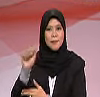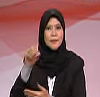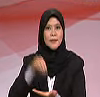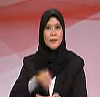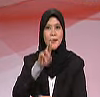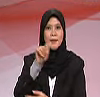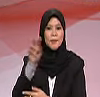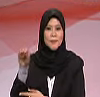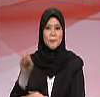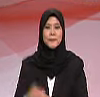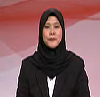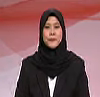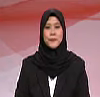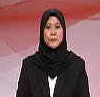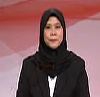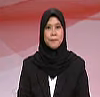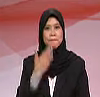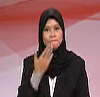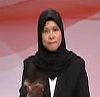Puri. Silakan. Konstantin, terima kasih. APMM